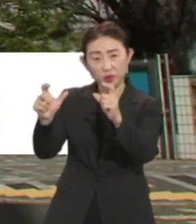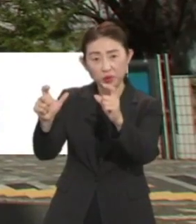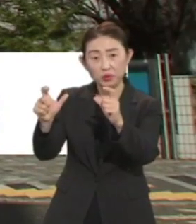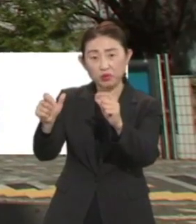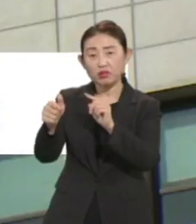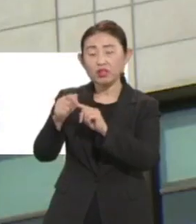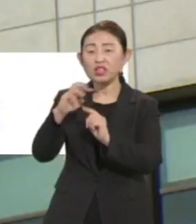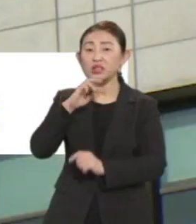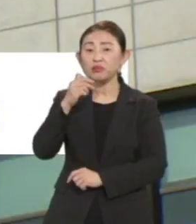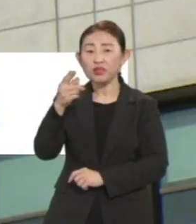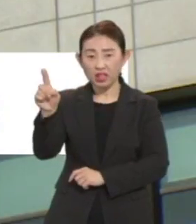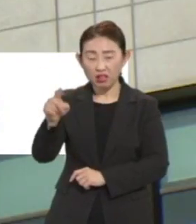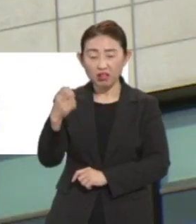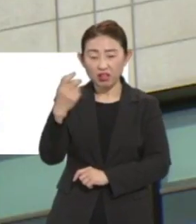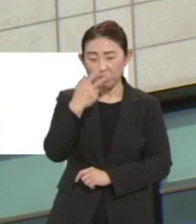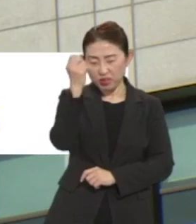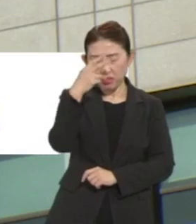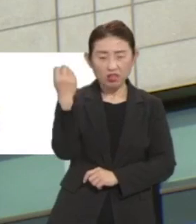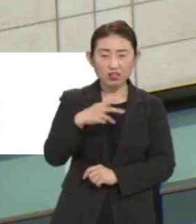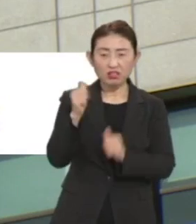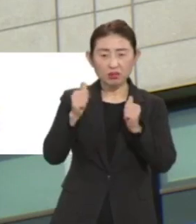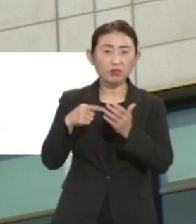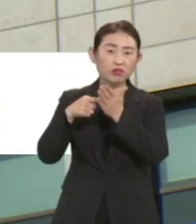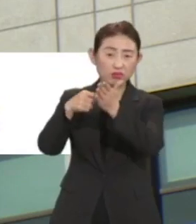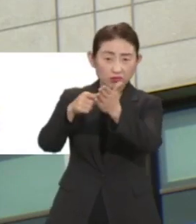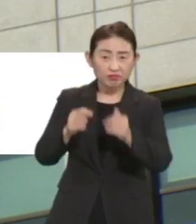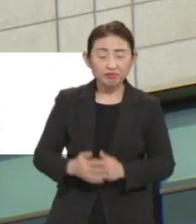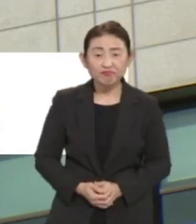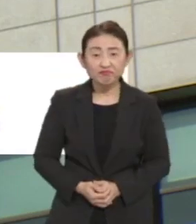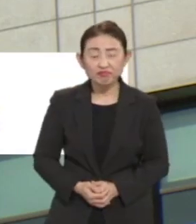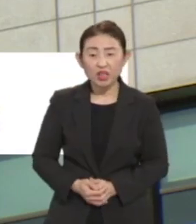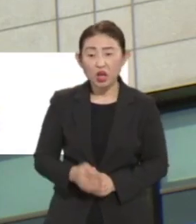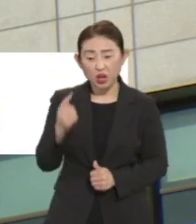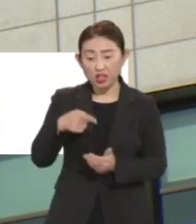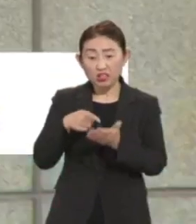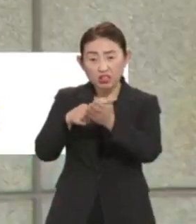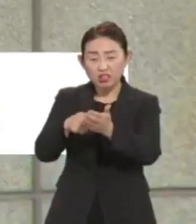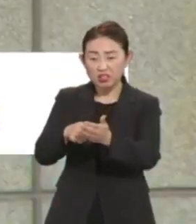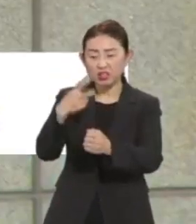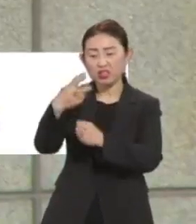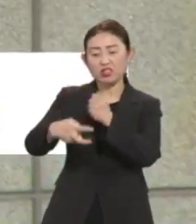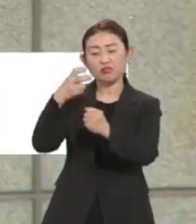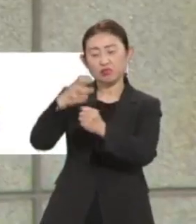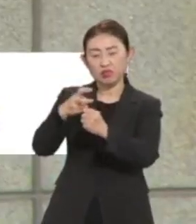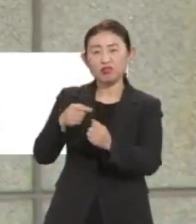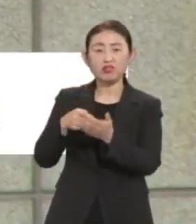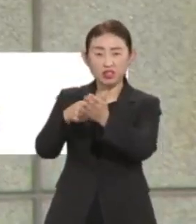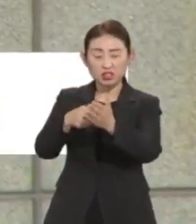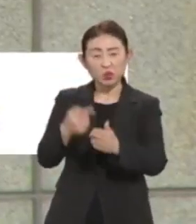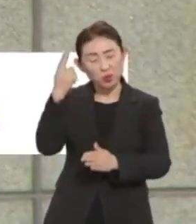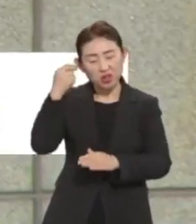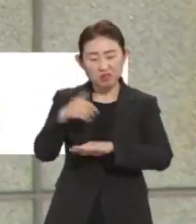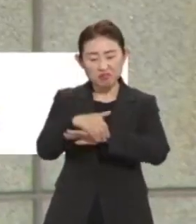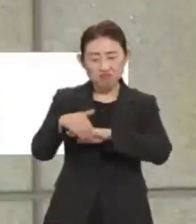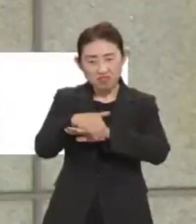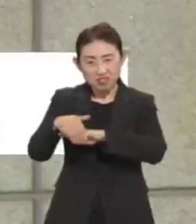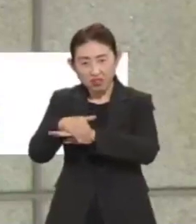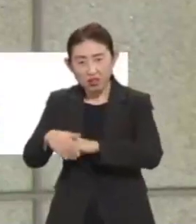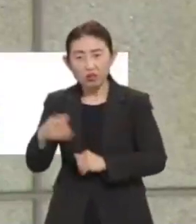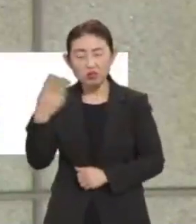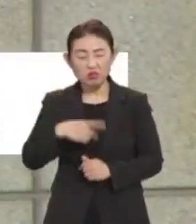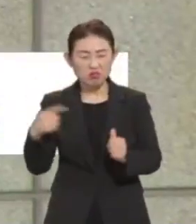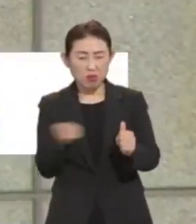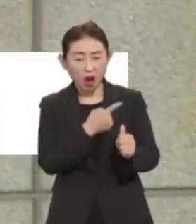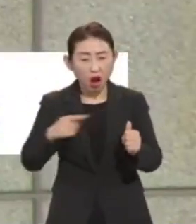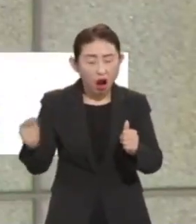20대 씨에 대해 항소를 제기했습니다 직역 20년을 구형했던 검찰은 범행이 계획적이고 잔인한 데다 피해